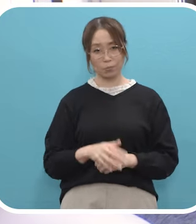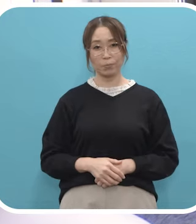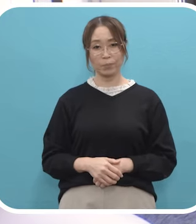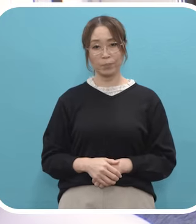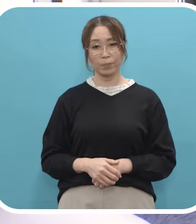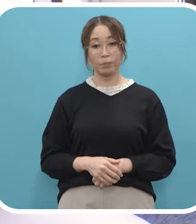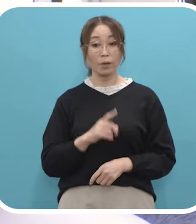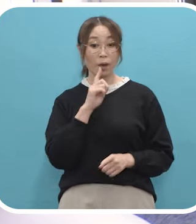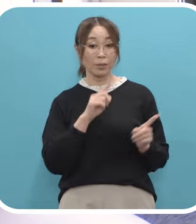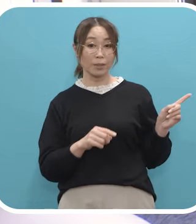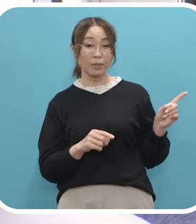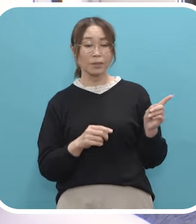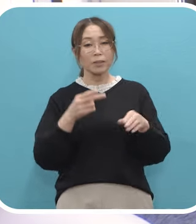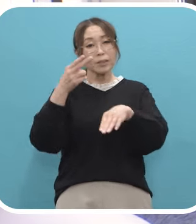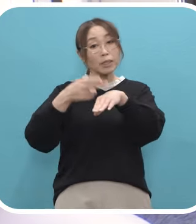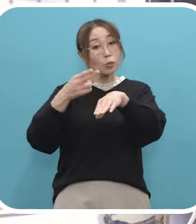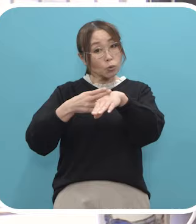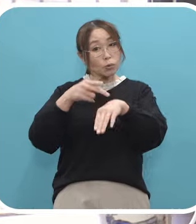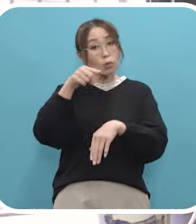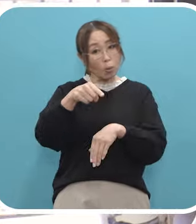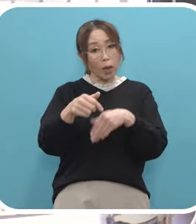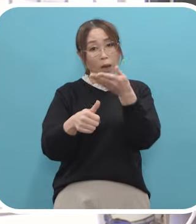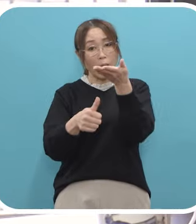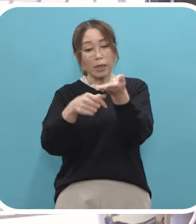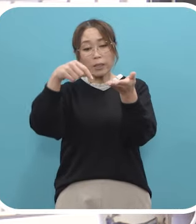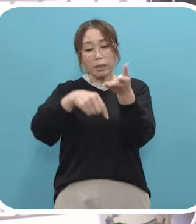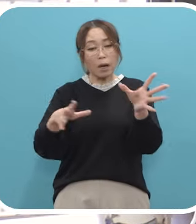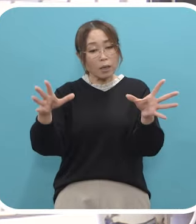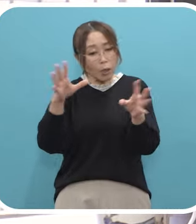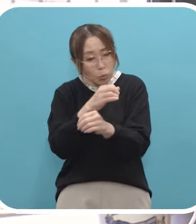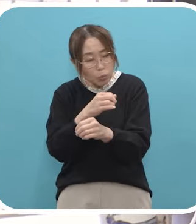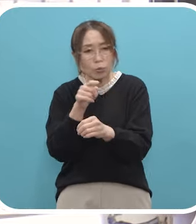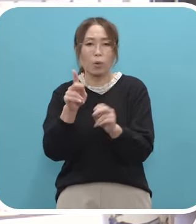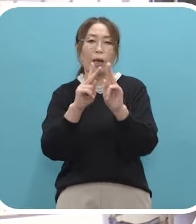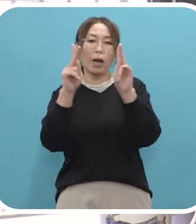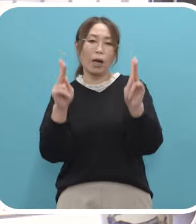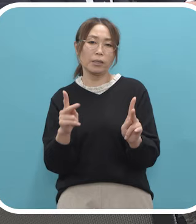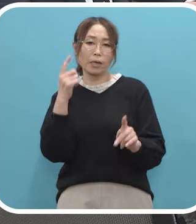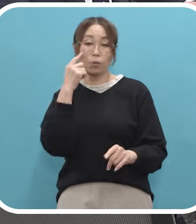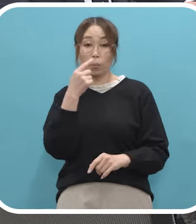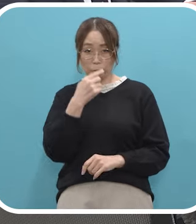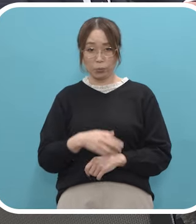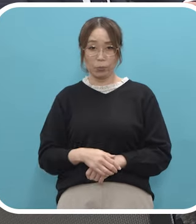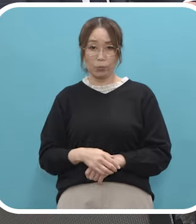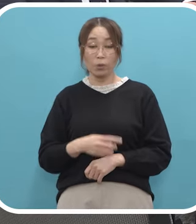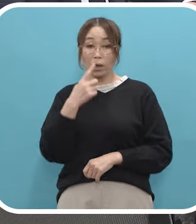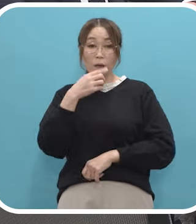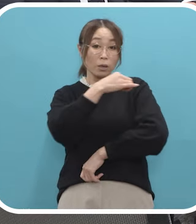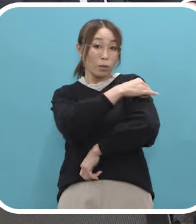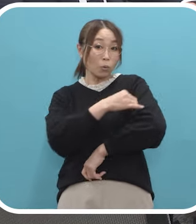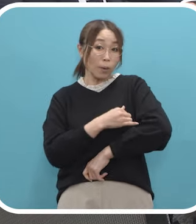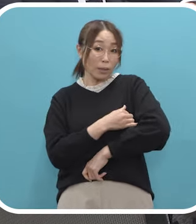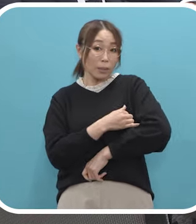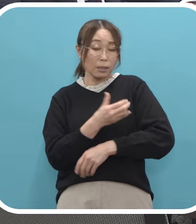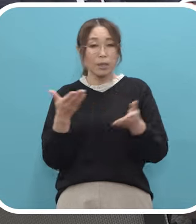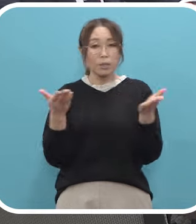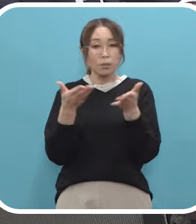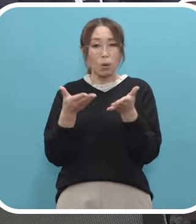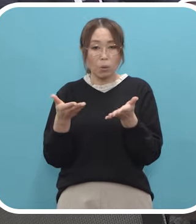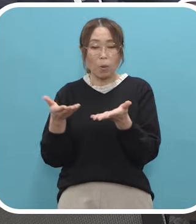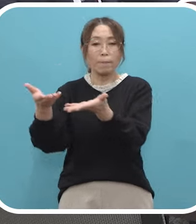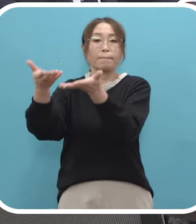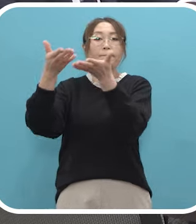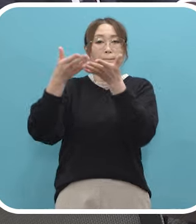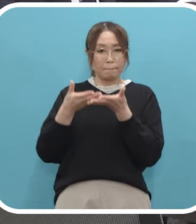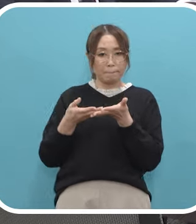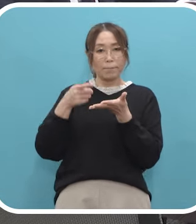術を秋田の中からなくしてしまうこと自体が大きな課題だと思って、私の役目としては少しでもい